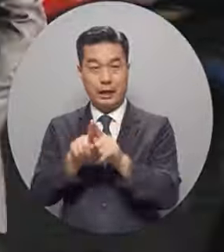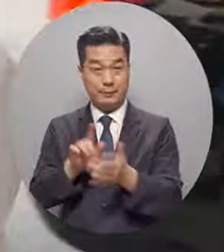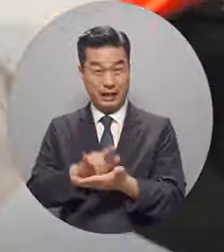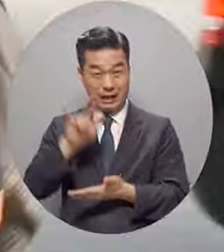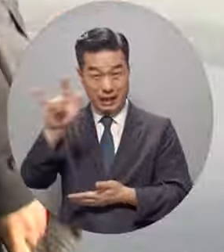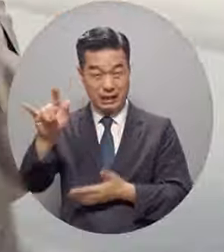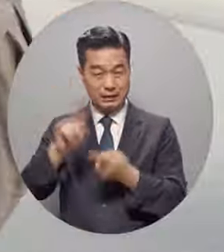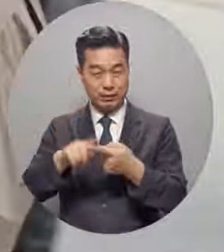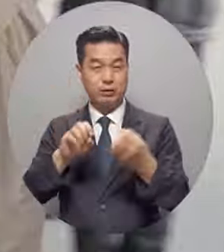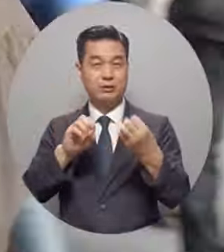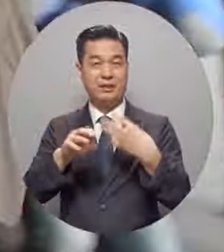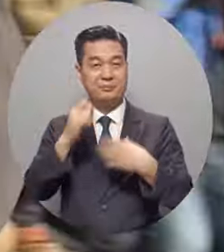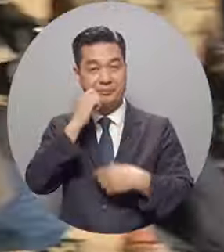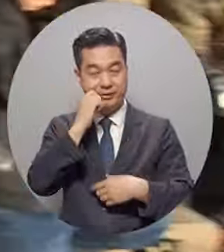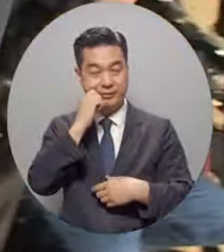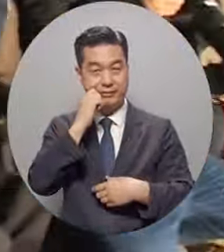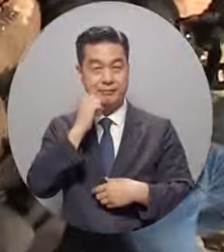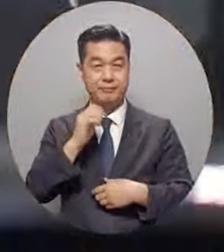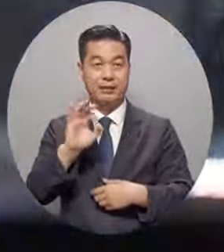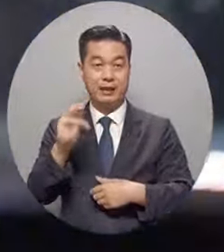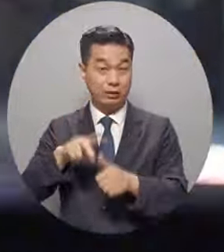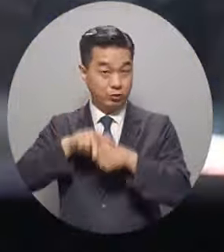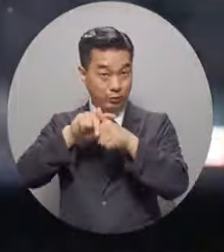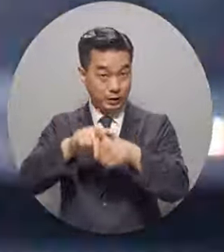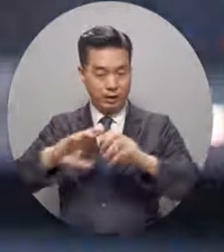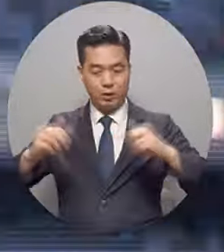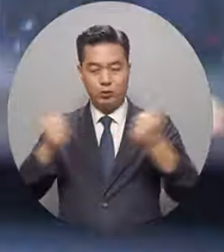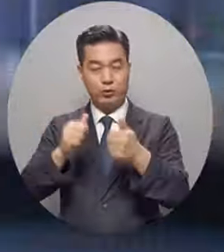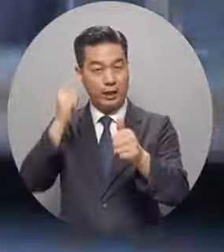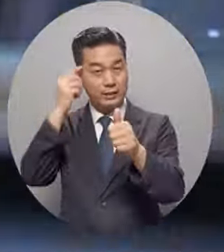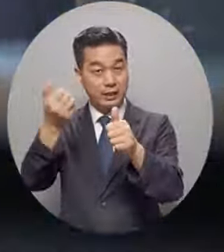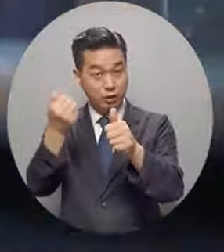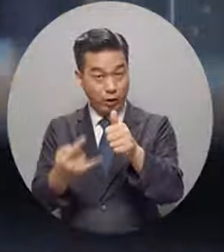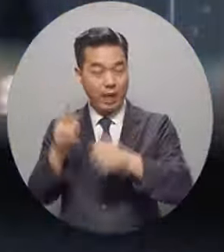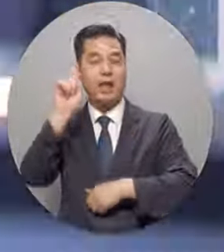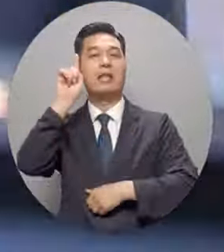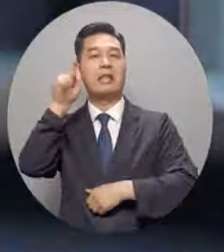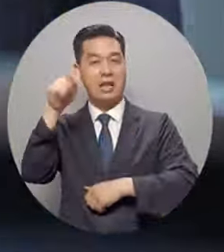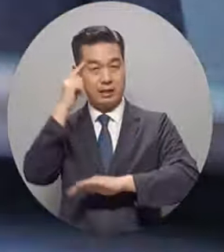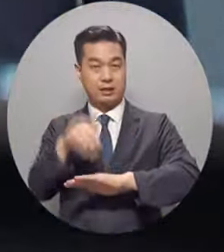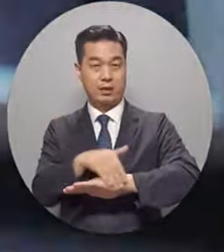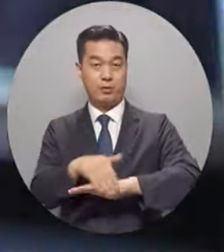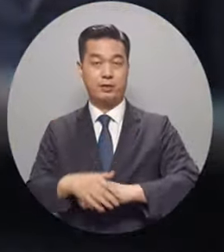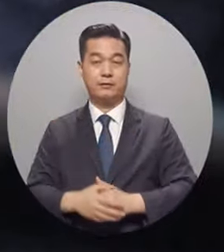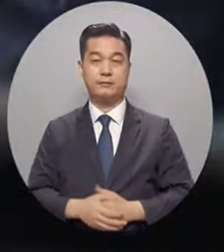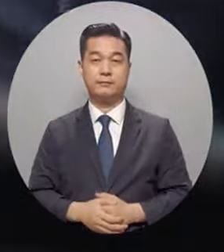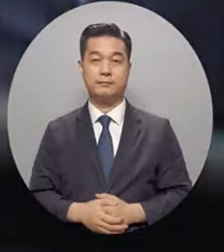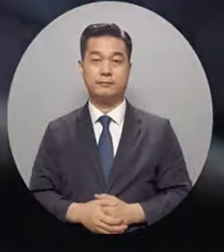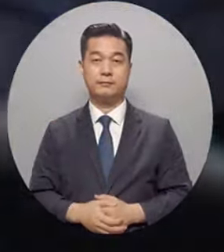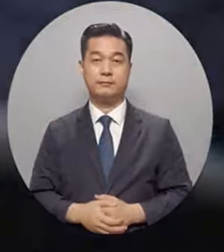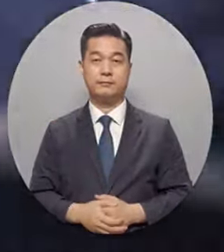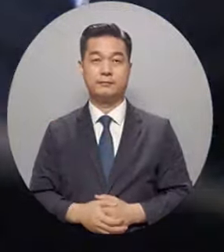듣지 못했습니다 안우 보자에 대한 국회 인사청문회는 내일 진행됩니다 MBC 뉴스 송재원 있니다